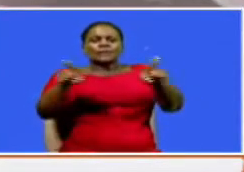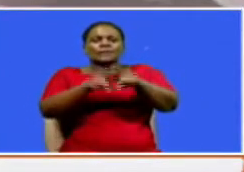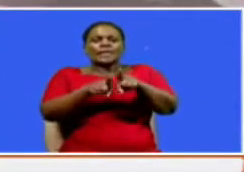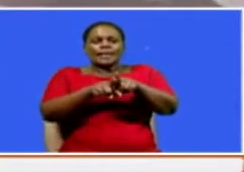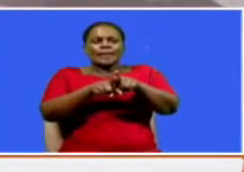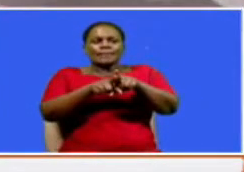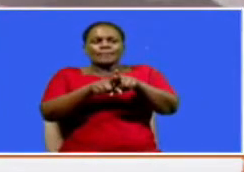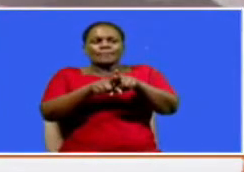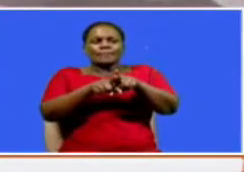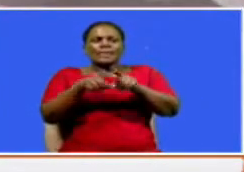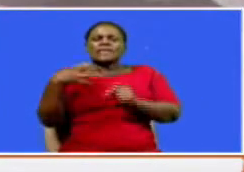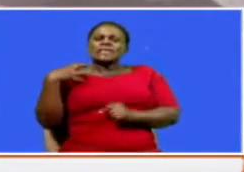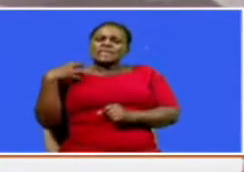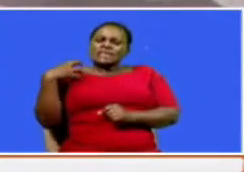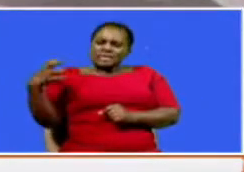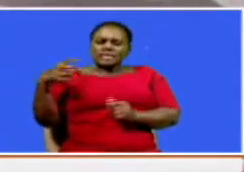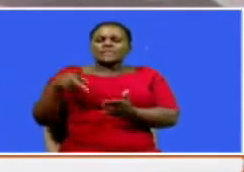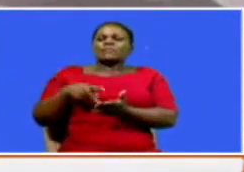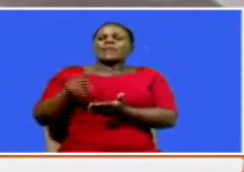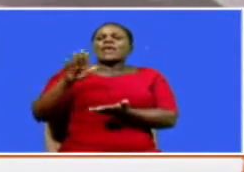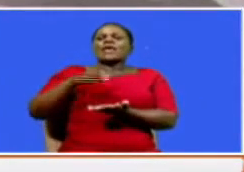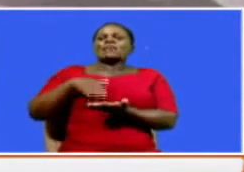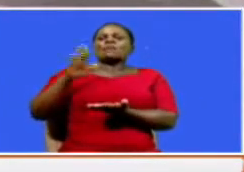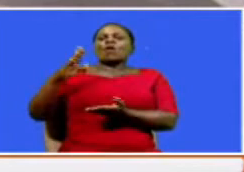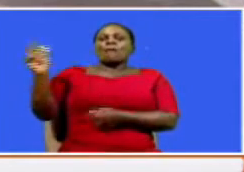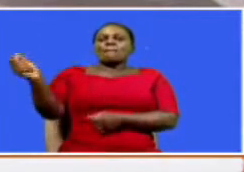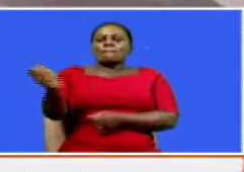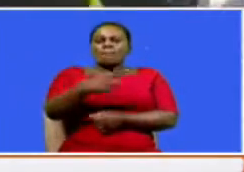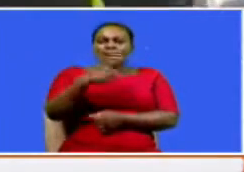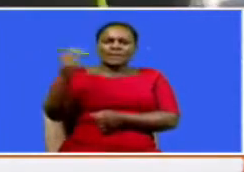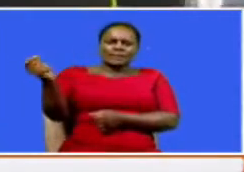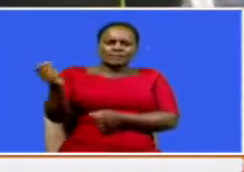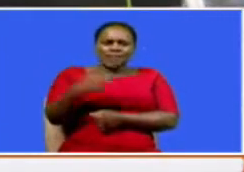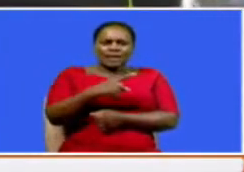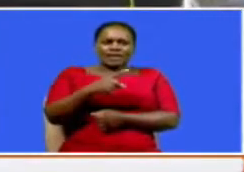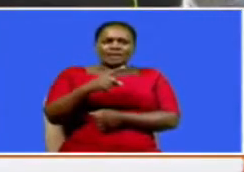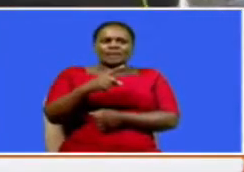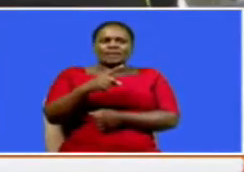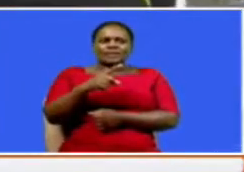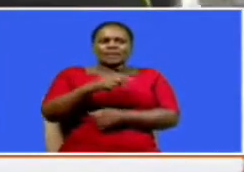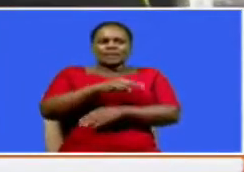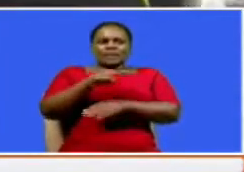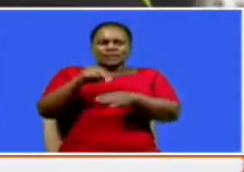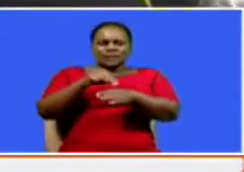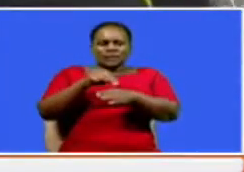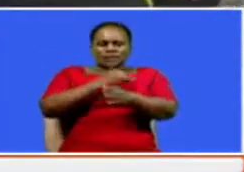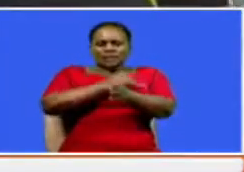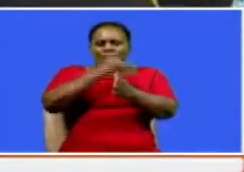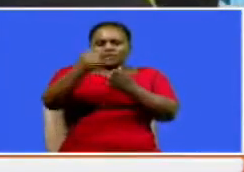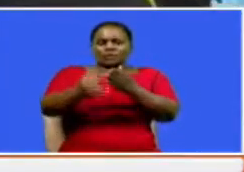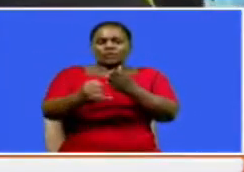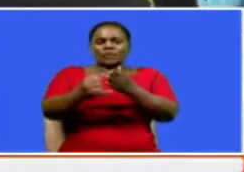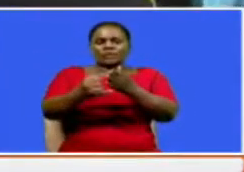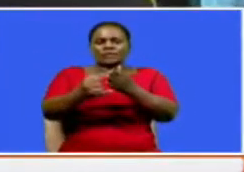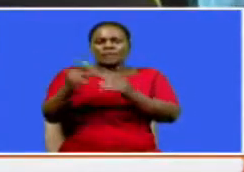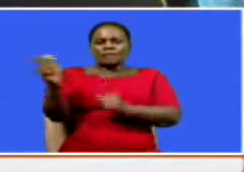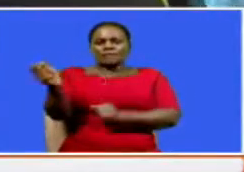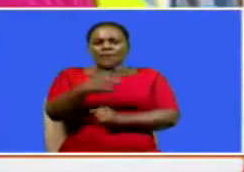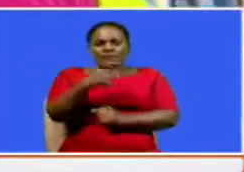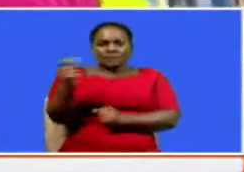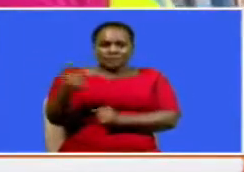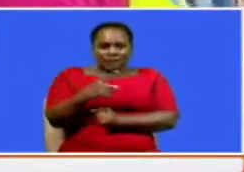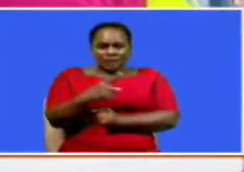anasema matajiri ndio watalipa pesa zaidi kila mwezi kwa hazina ya kitaifa ya bima ya afya NHIF kila